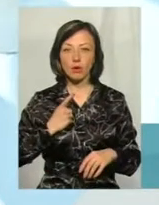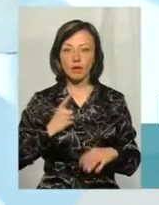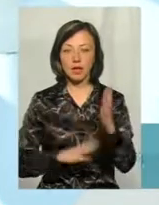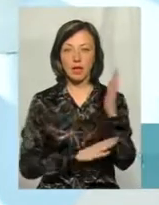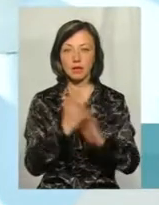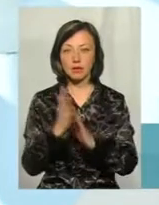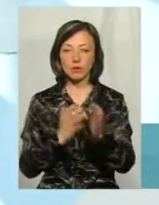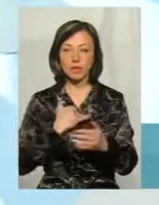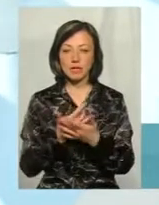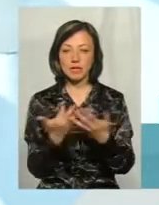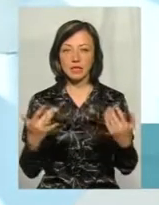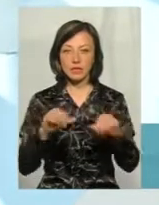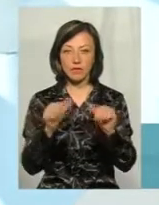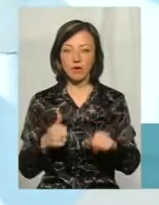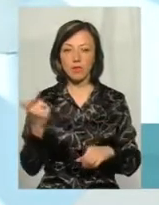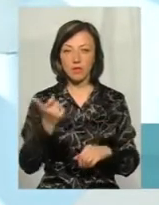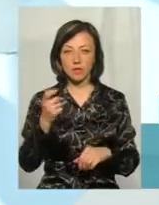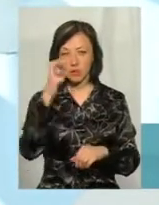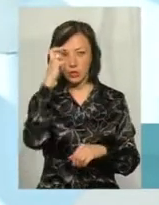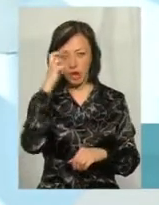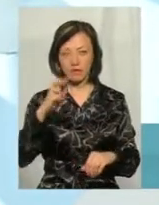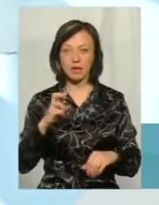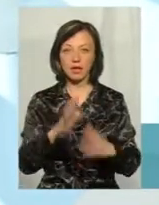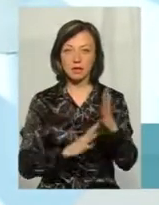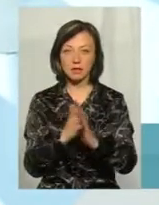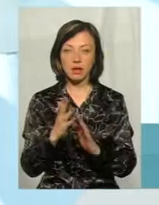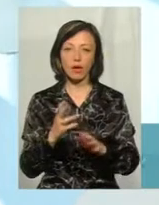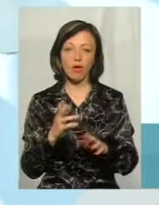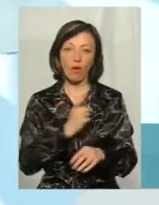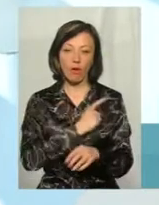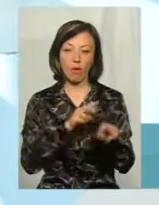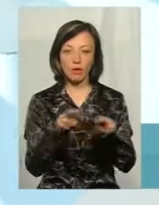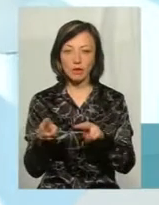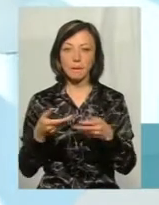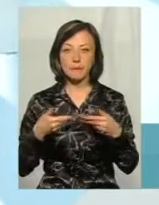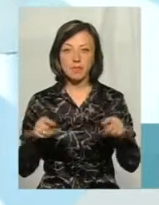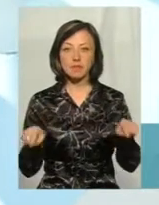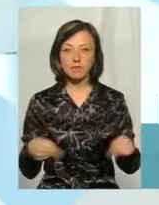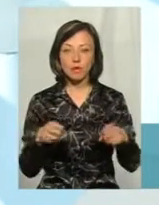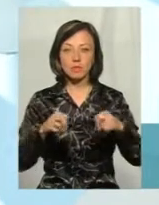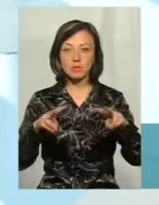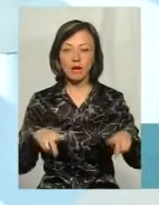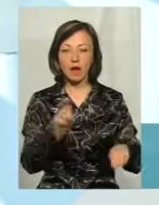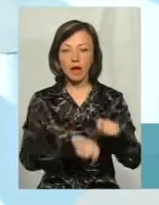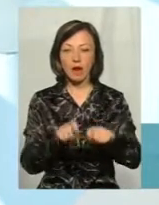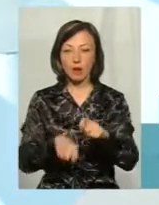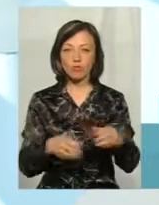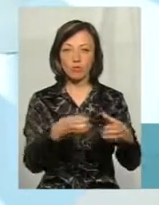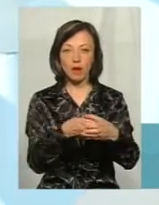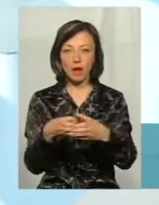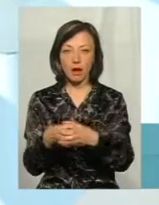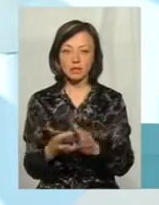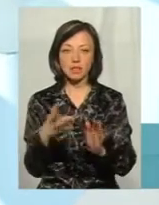Ну, у нас різні форми власності. У нас державні ліси, то у нас державна лісова охорона. Ми створюємо спеціальні такі рейдові бригади,